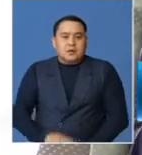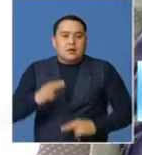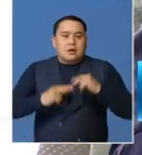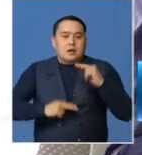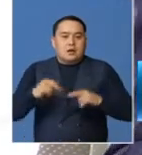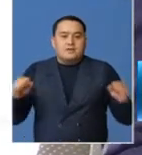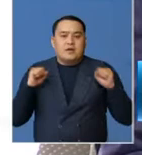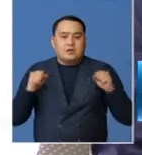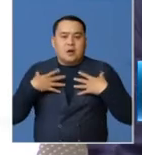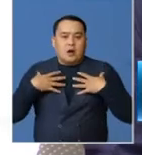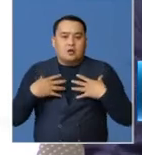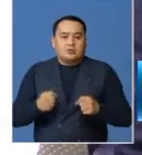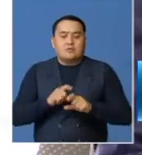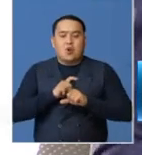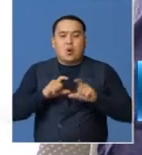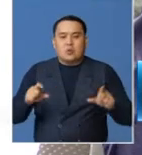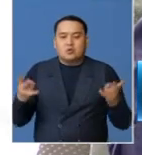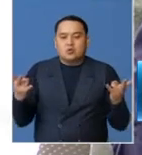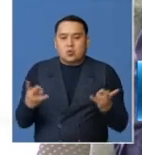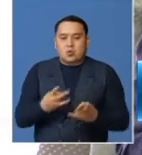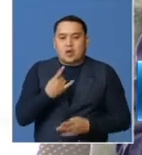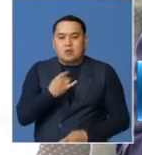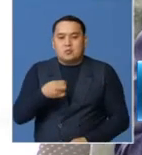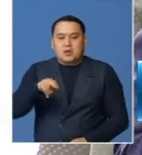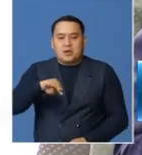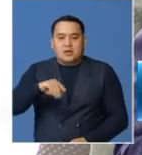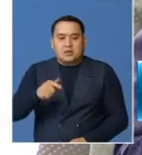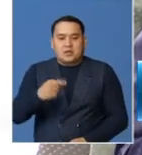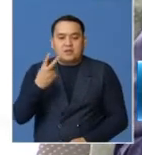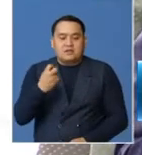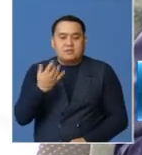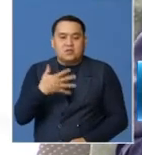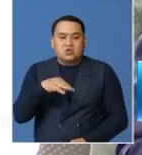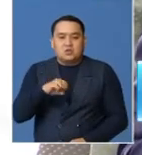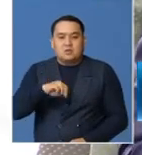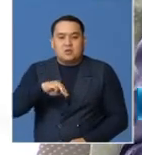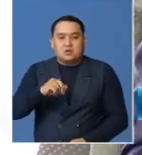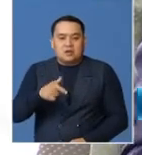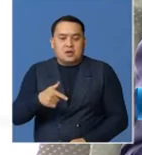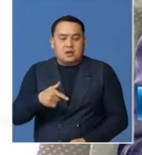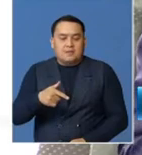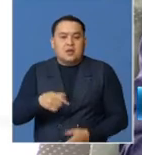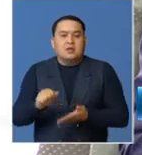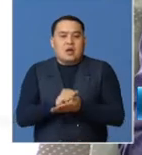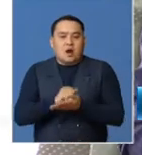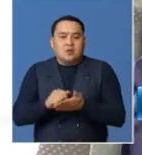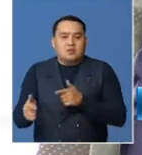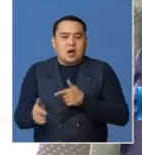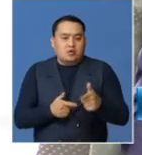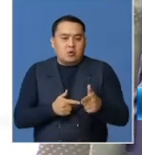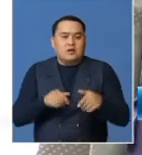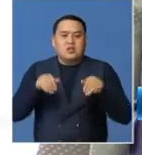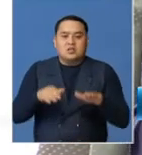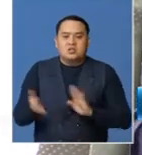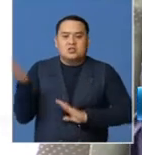строительства физкультурно-оздоровительного комплекса нам необходим 1 миллиард 254 миллиона тенге. ПСД уже составлено. Также необходимо